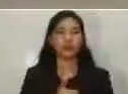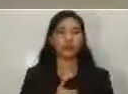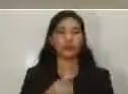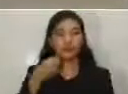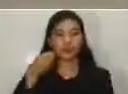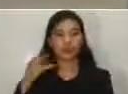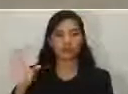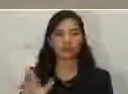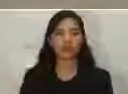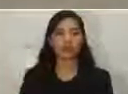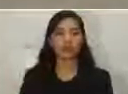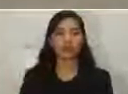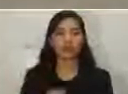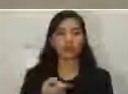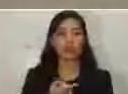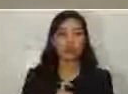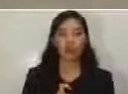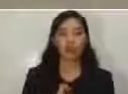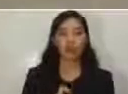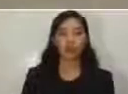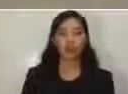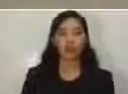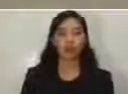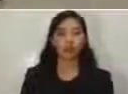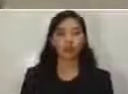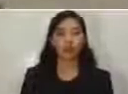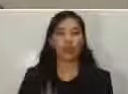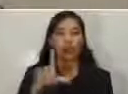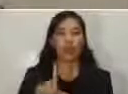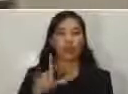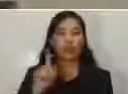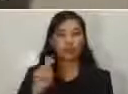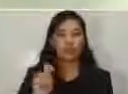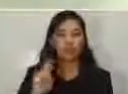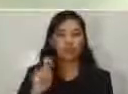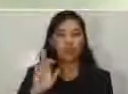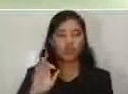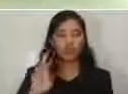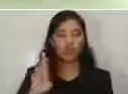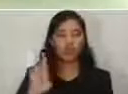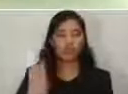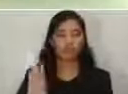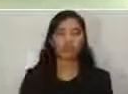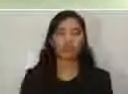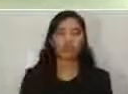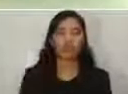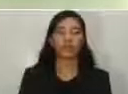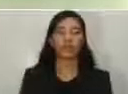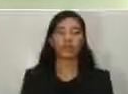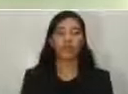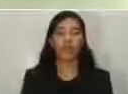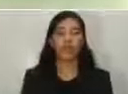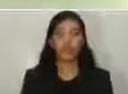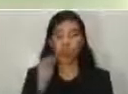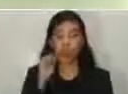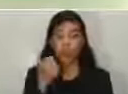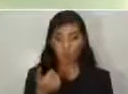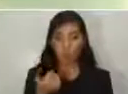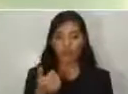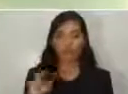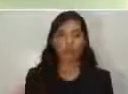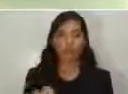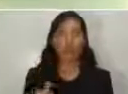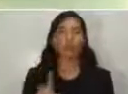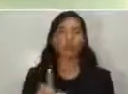Agriculture at TESDA na may alok na programa para sa kanila. Gani sa ngayon, dumating dito yung mga benepisyaryo